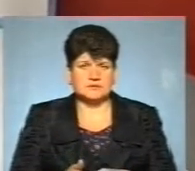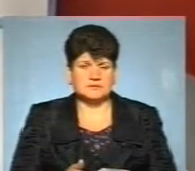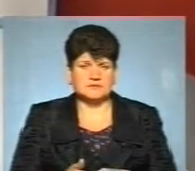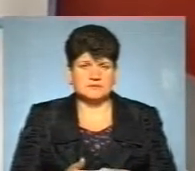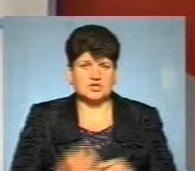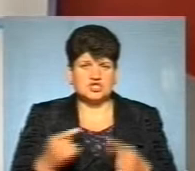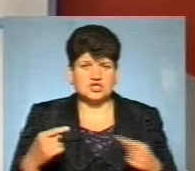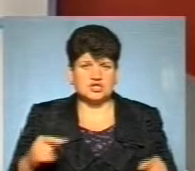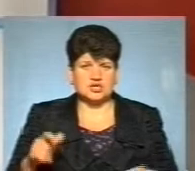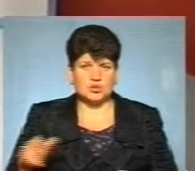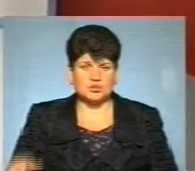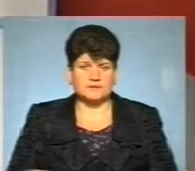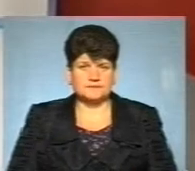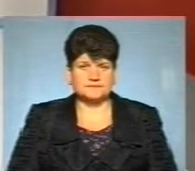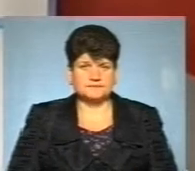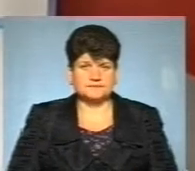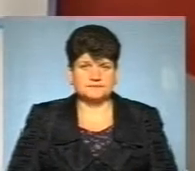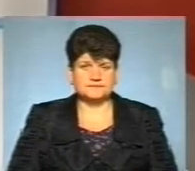ніж інші люди?